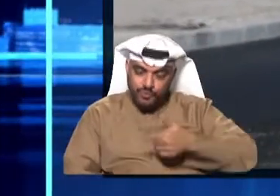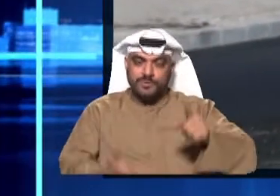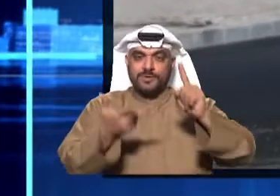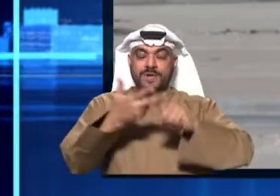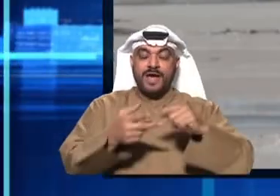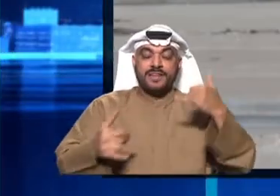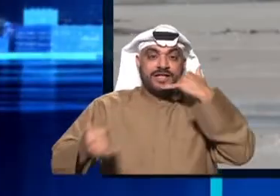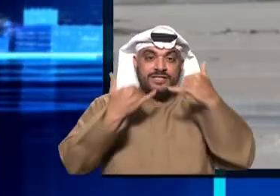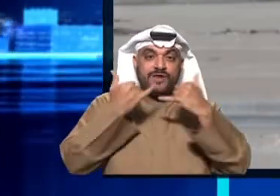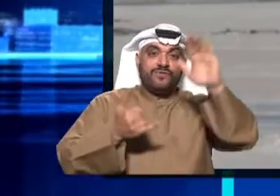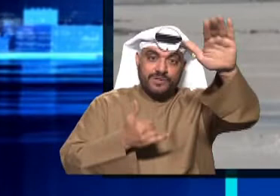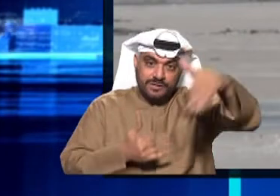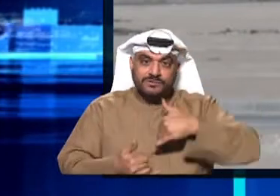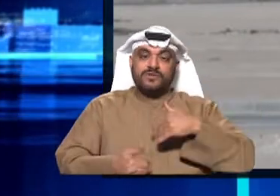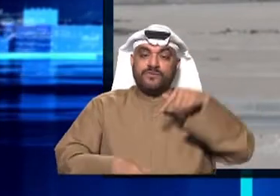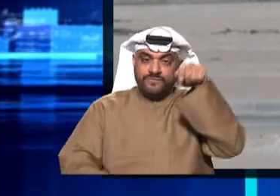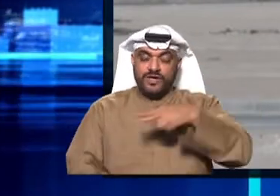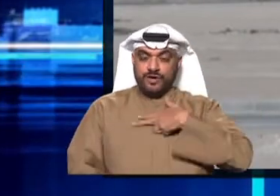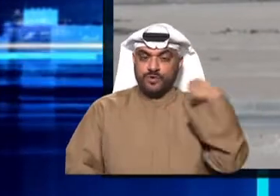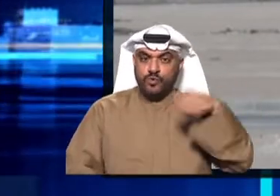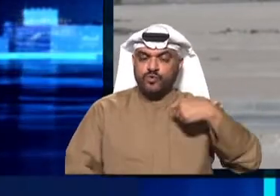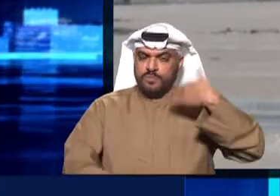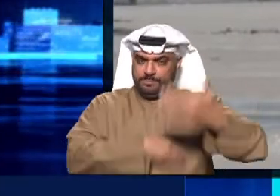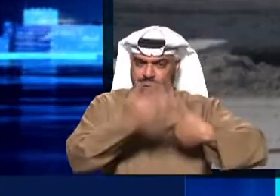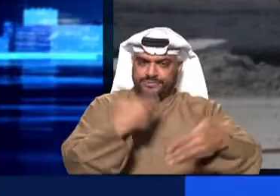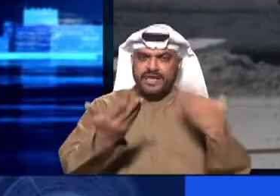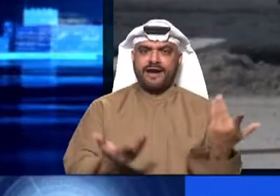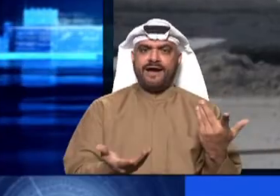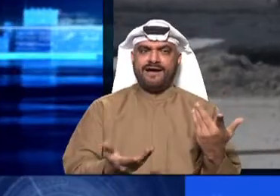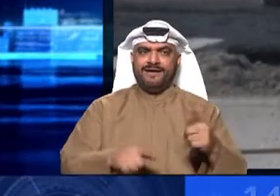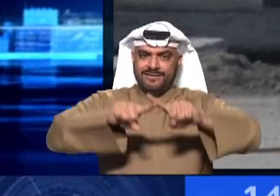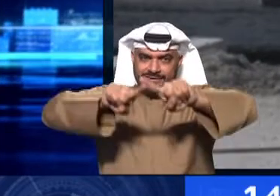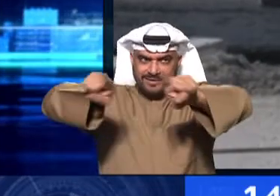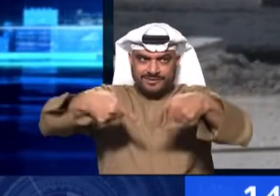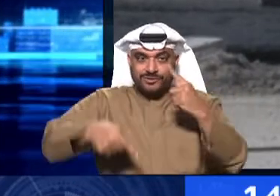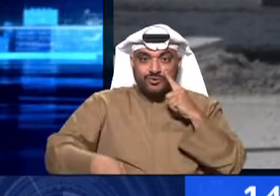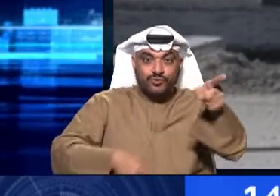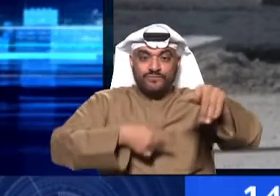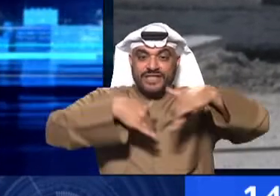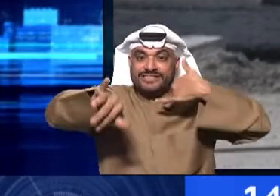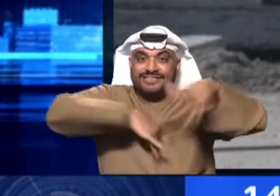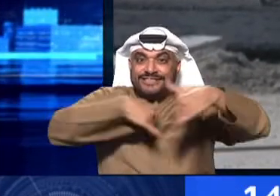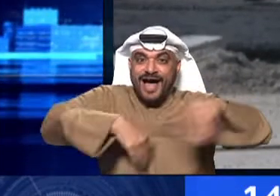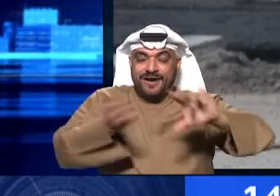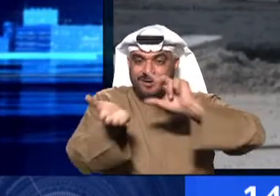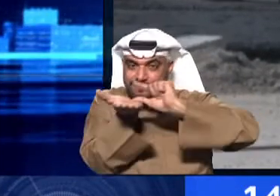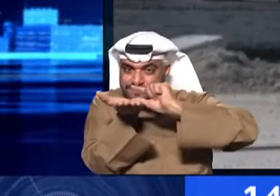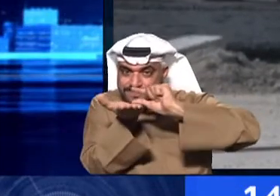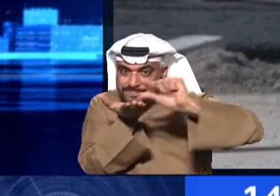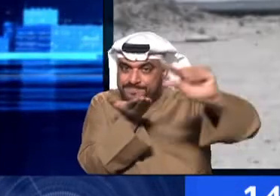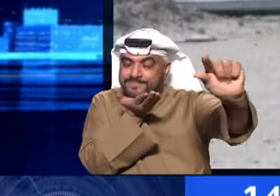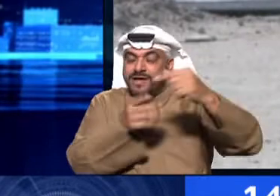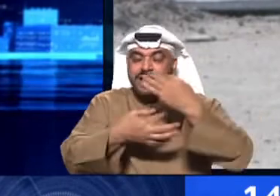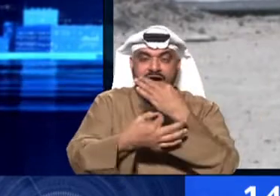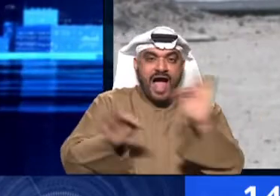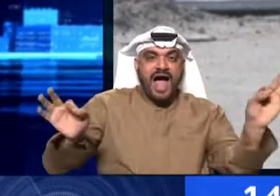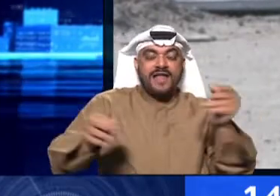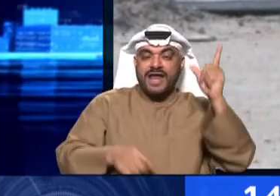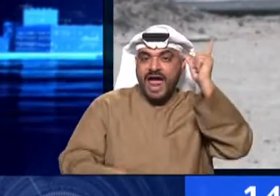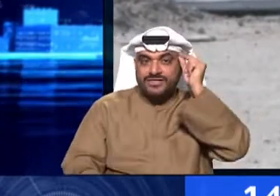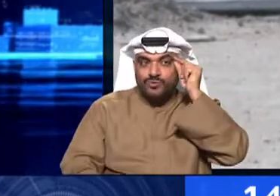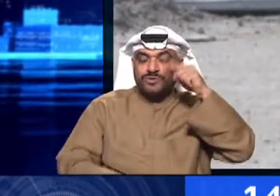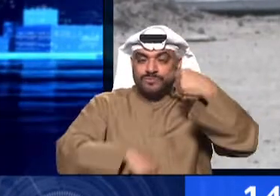متكامل قاعد يسرع من وتيرة انتقال بعض الأراضي الخاصة في